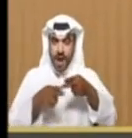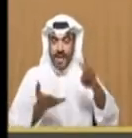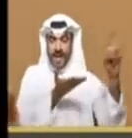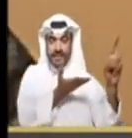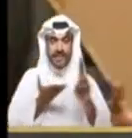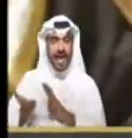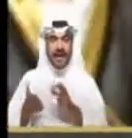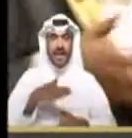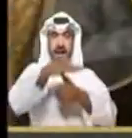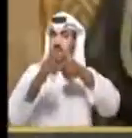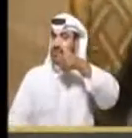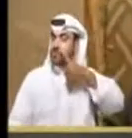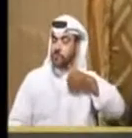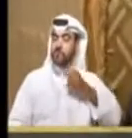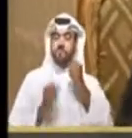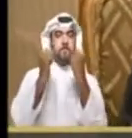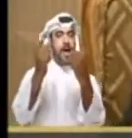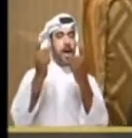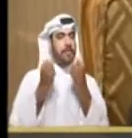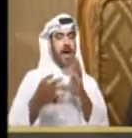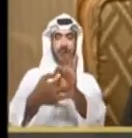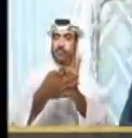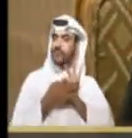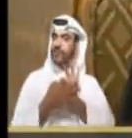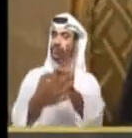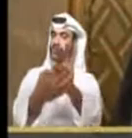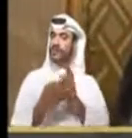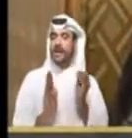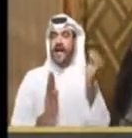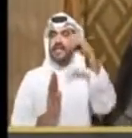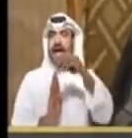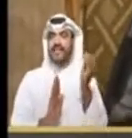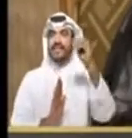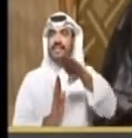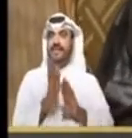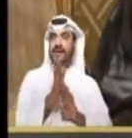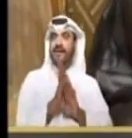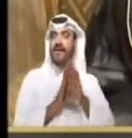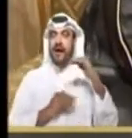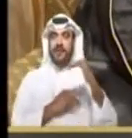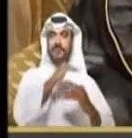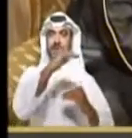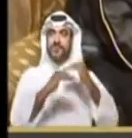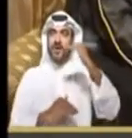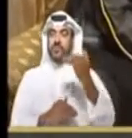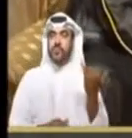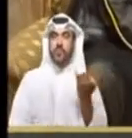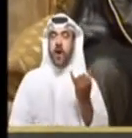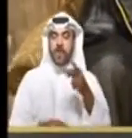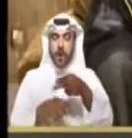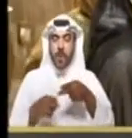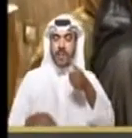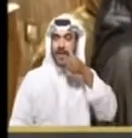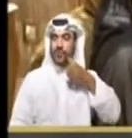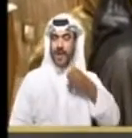الرئيس السوداني هي تواصل بين البلدين لتعزيز العلاقات الثنائية وتبادل وجهات النظر حول القضايا الإقليمية